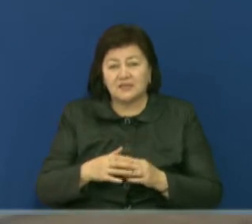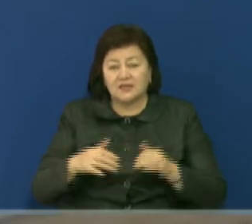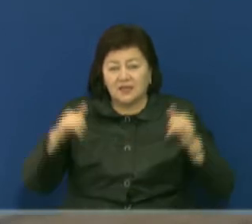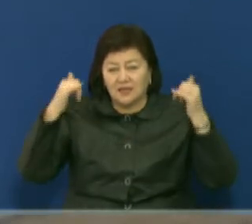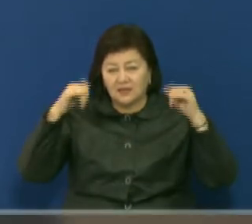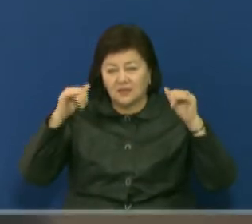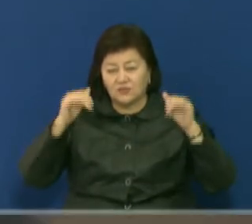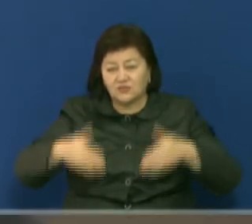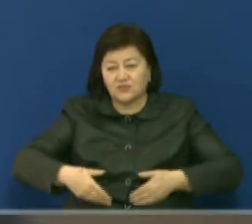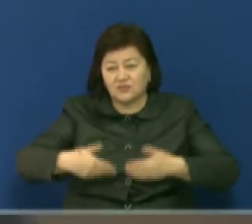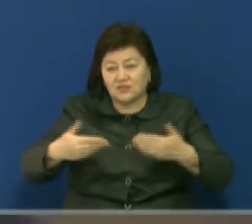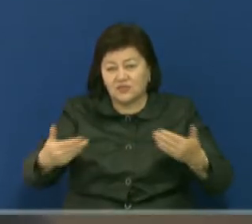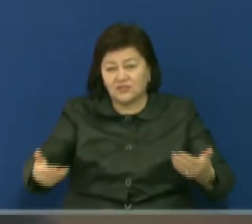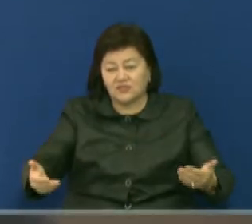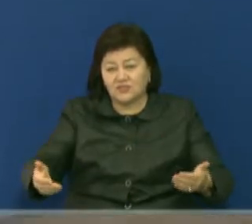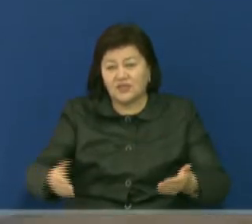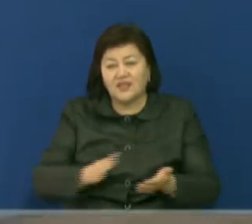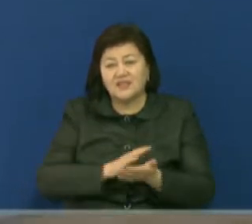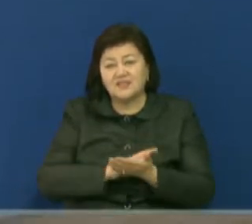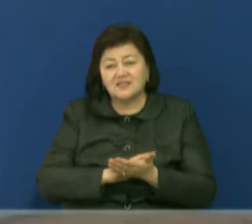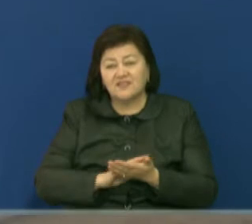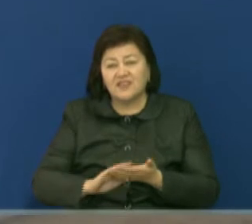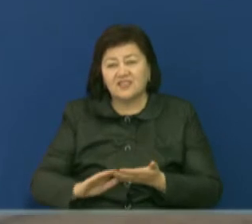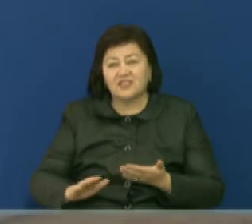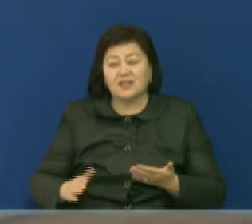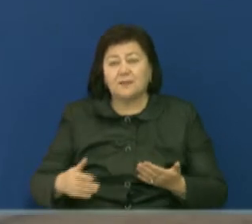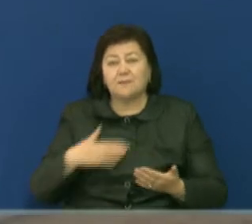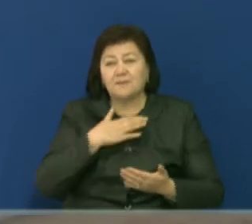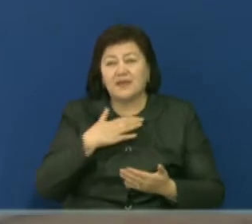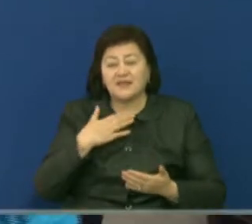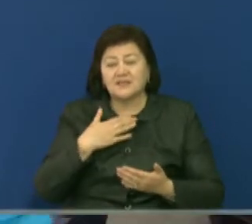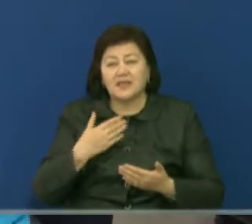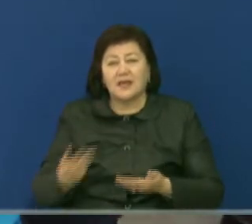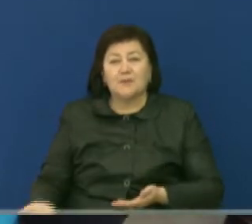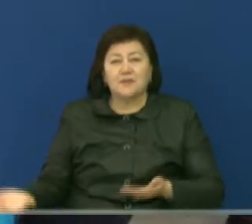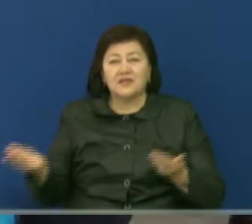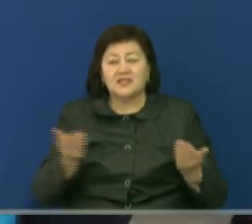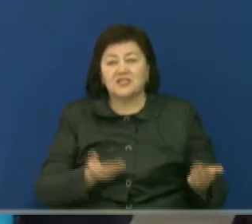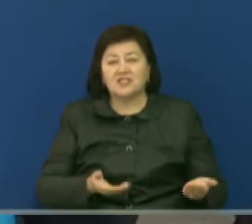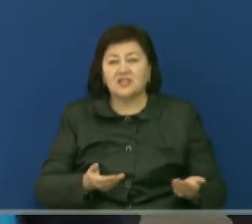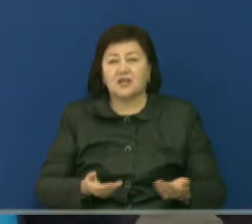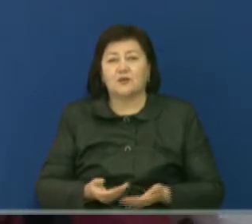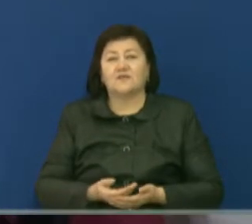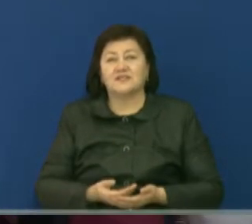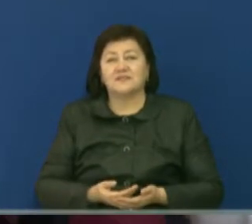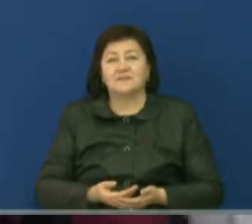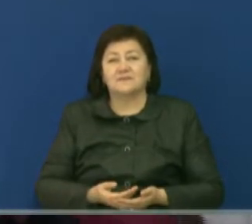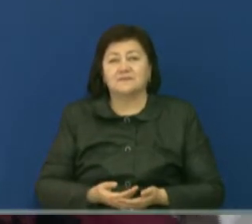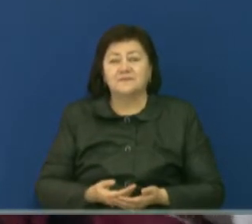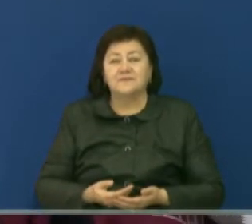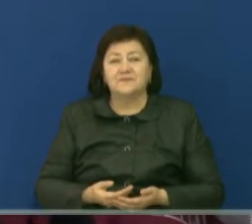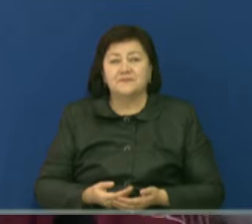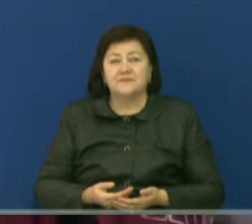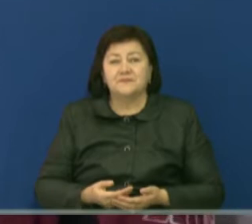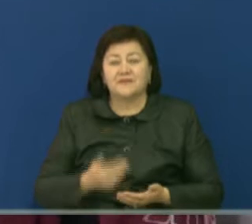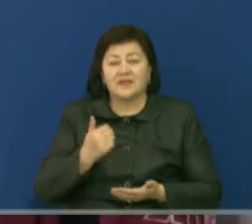на прилавках. Всегда свежее мясо. Приглашаем вас посетить торговый центр «Жоламан». По словам директора оптово-распределительного центра